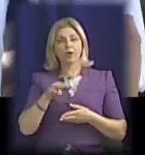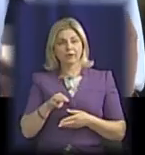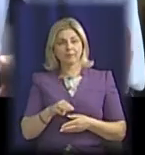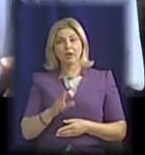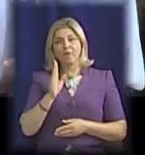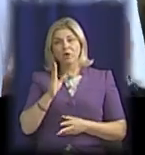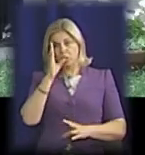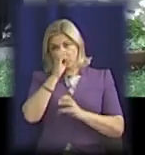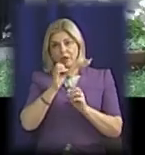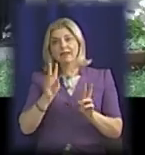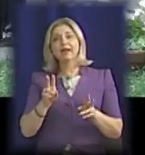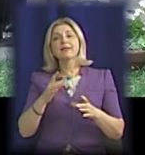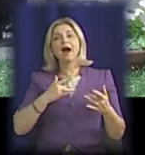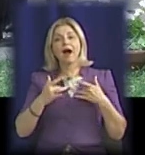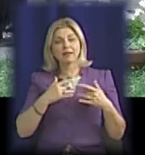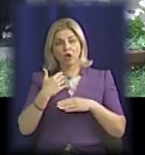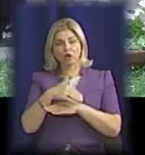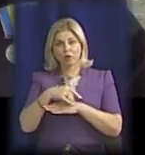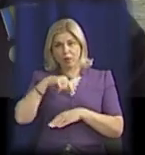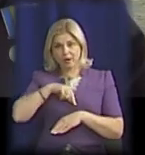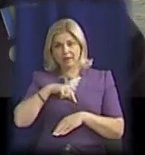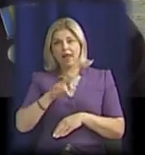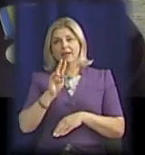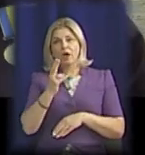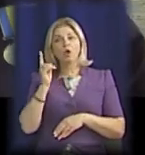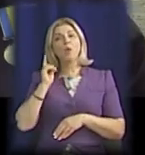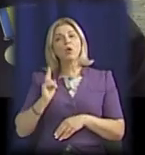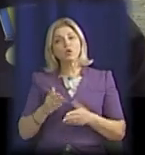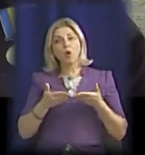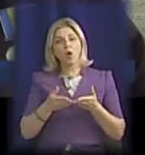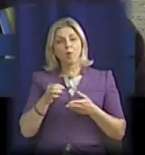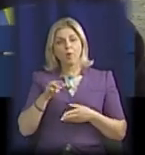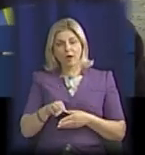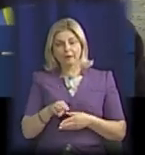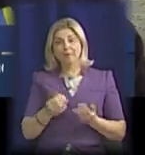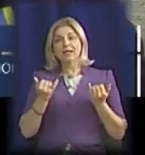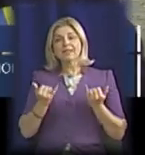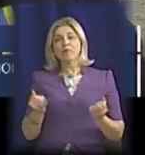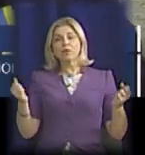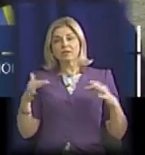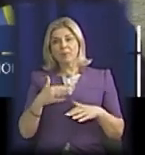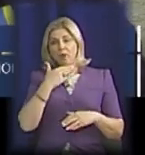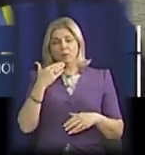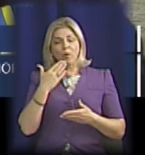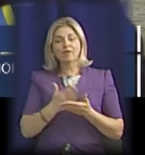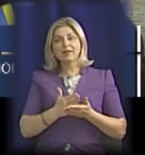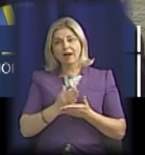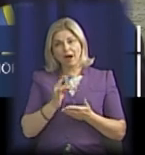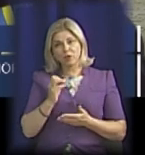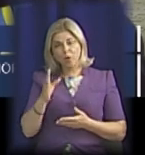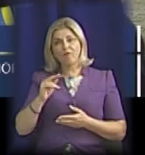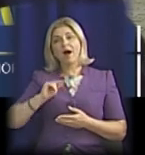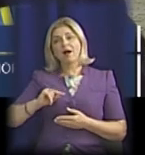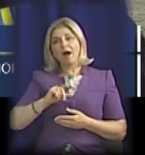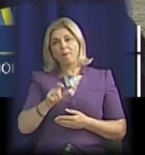театру зібрались працівники Миколаївського морського порту. Сьогодні зібралося багато ветеранів, робітники, запрошені